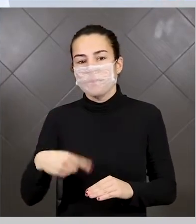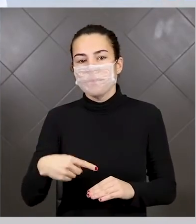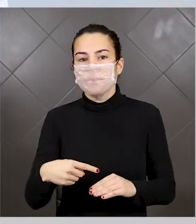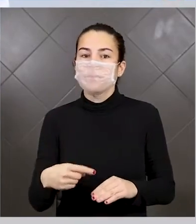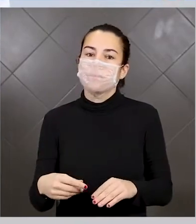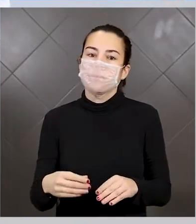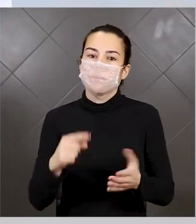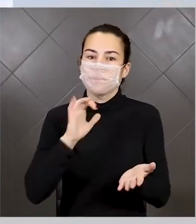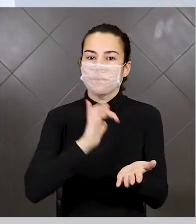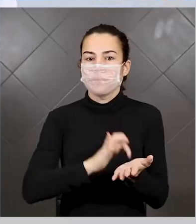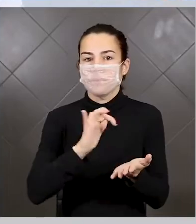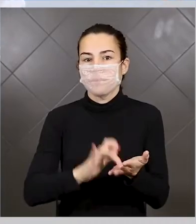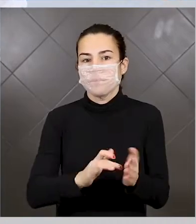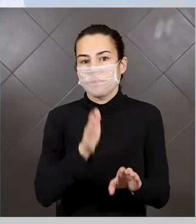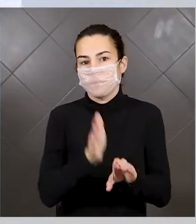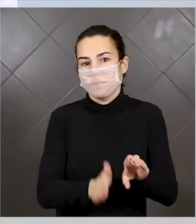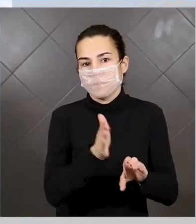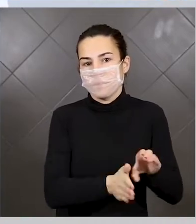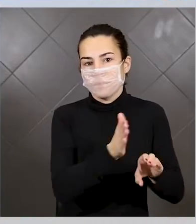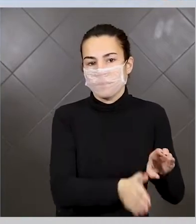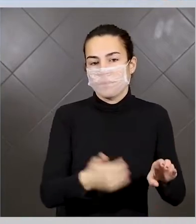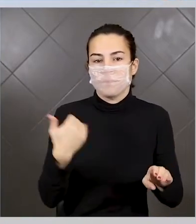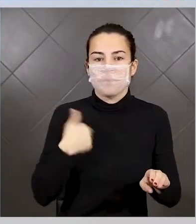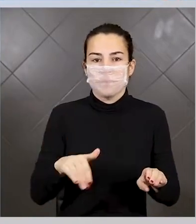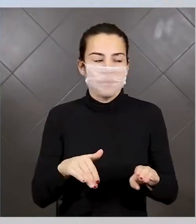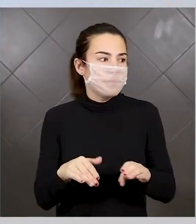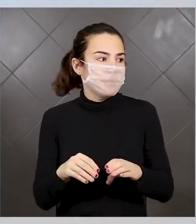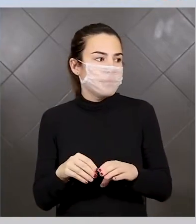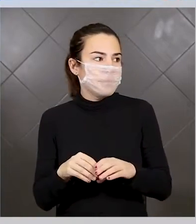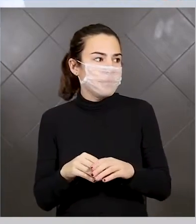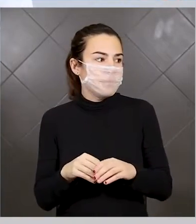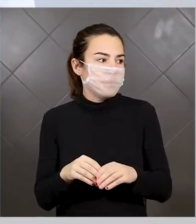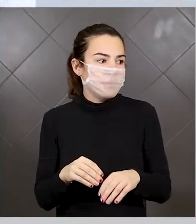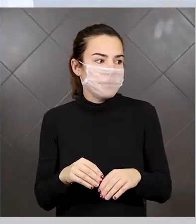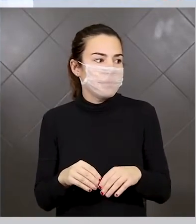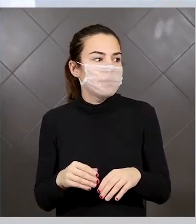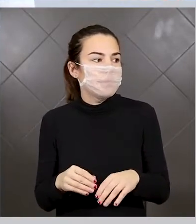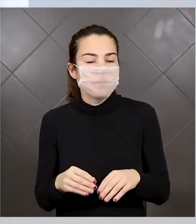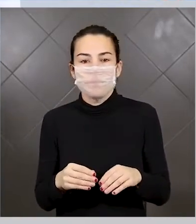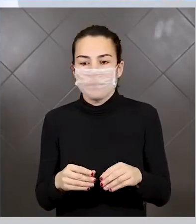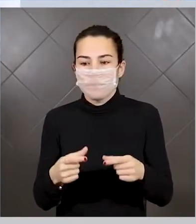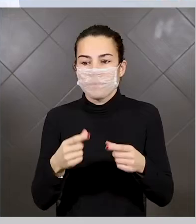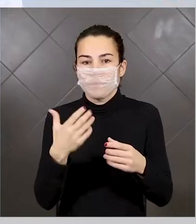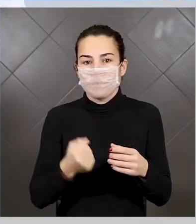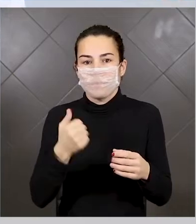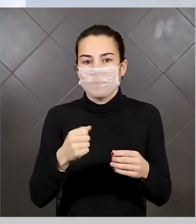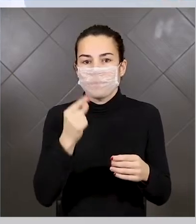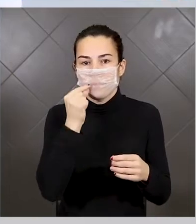I el que fem a l'hora de envivar és la ficam dins la llet de mel rebaixada amb aigua.